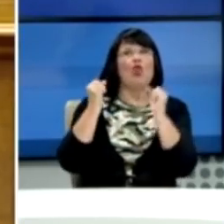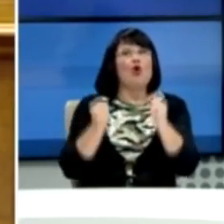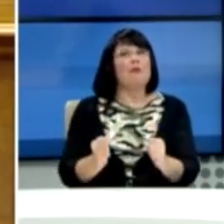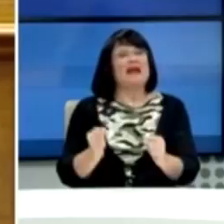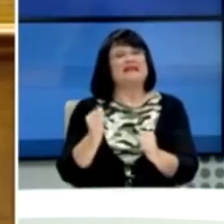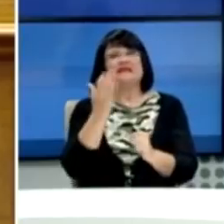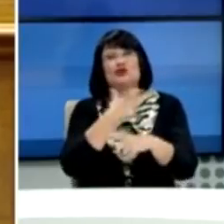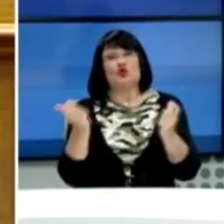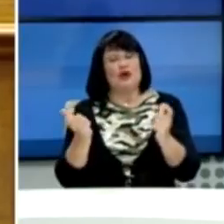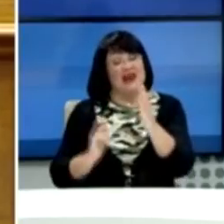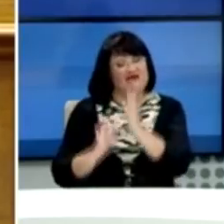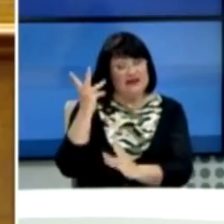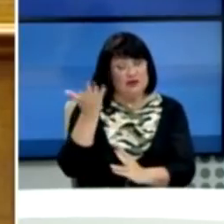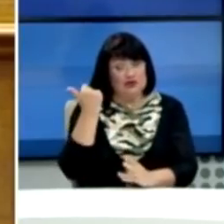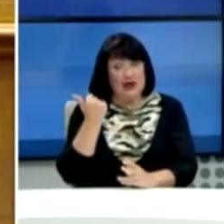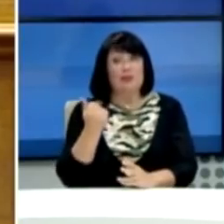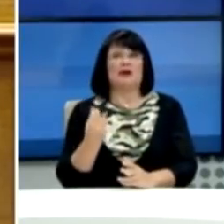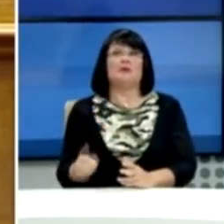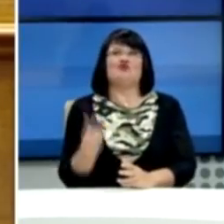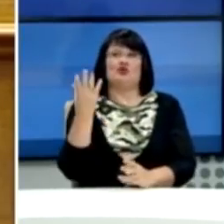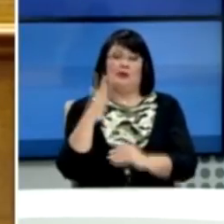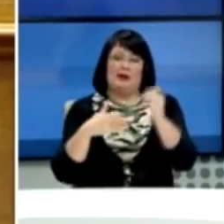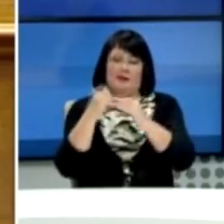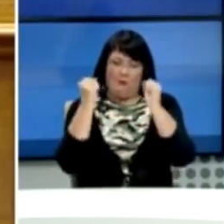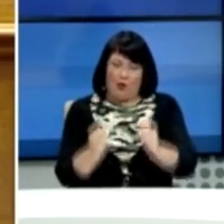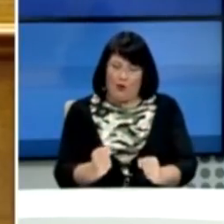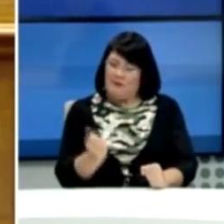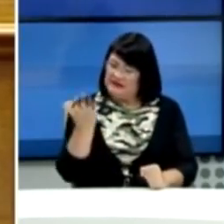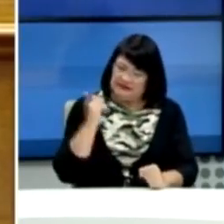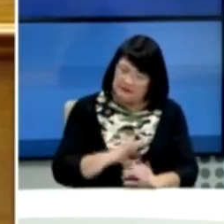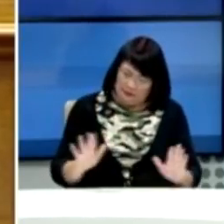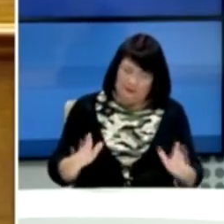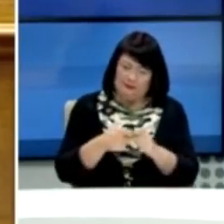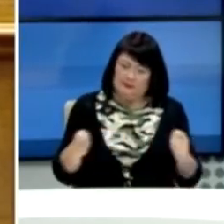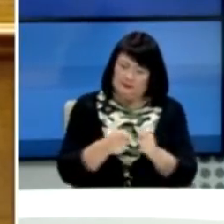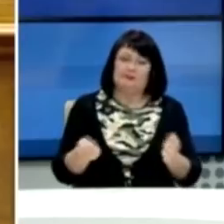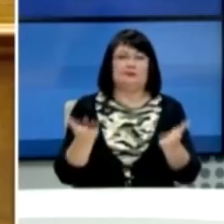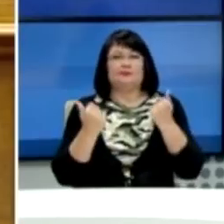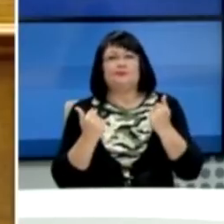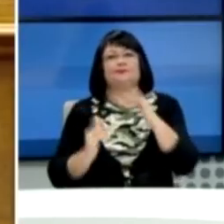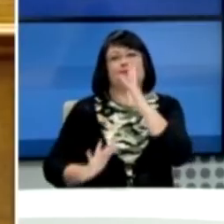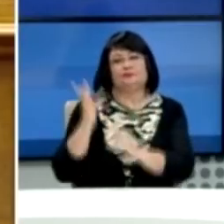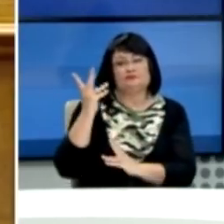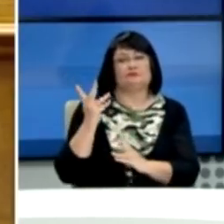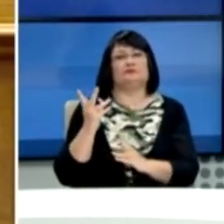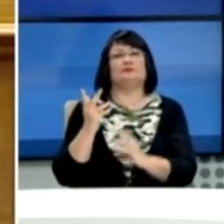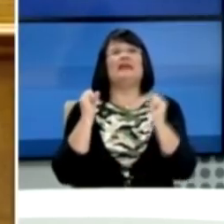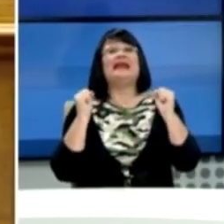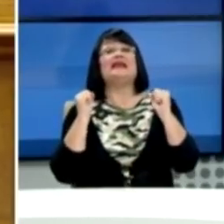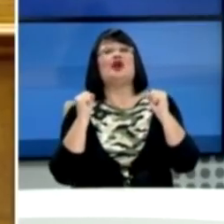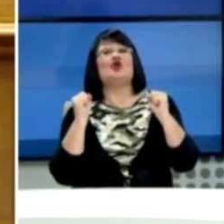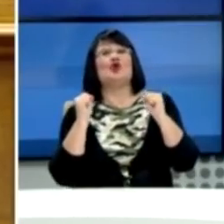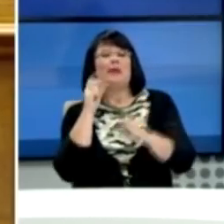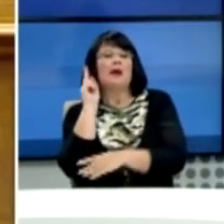σχολεία, ούτε δημιουργήσατε νέες, δεν πήρατε κανένα ουσιαστικό μέτρο αναβάθμισης της